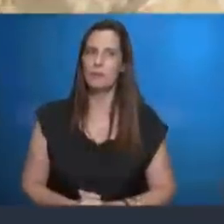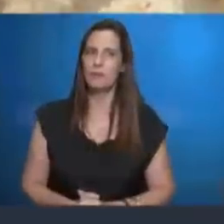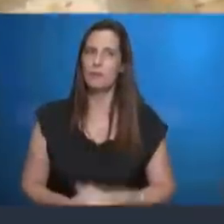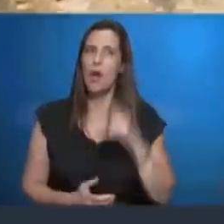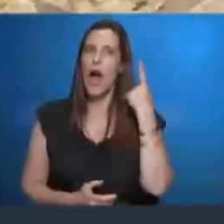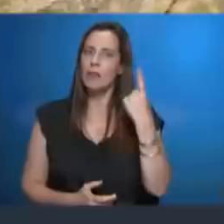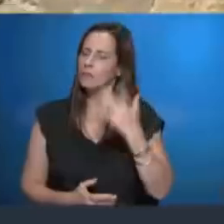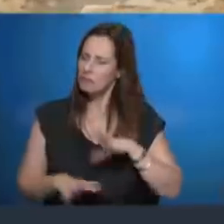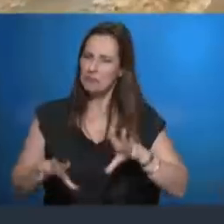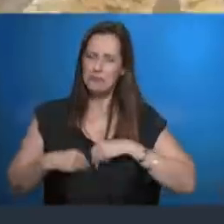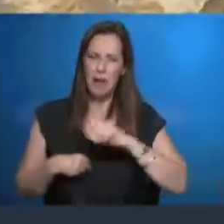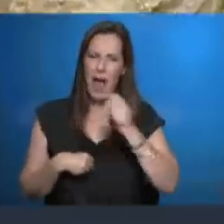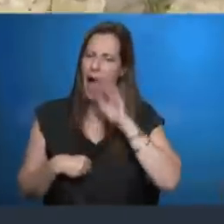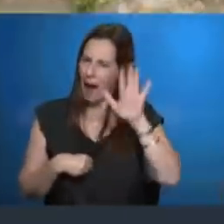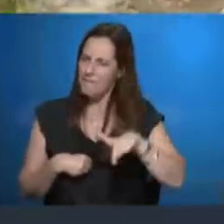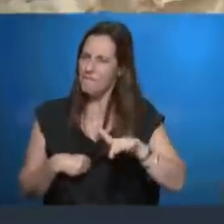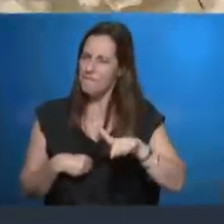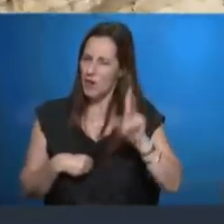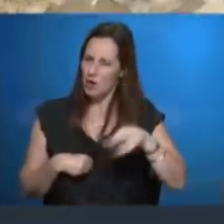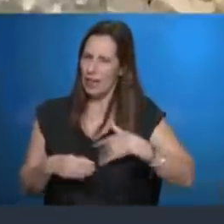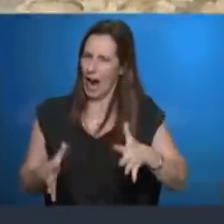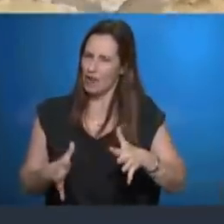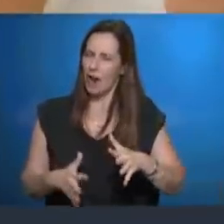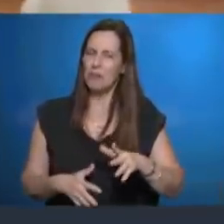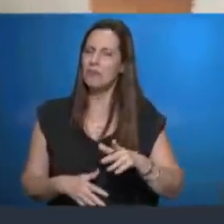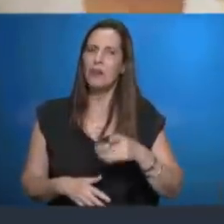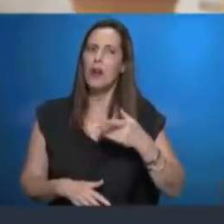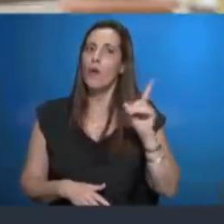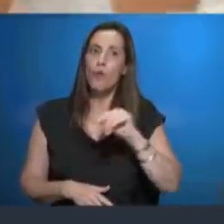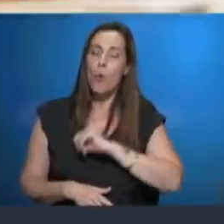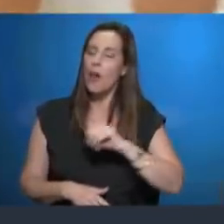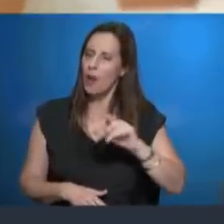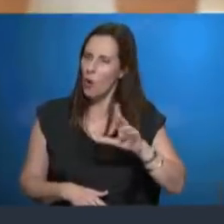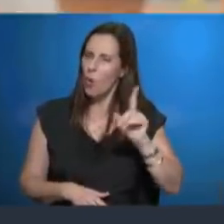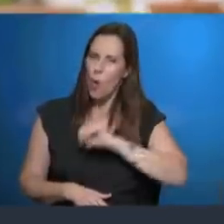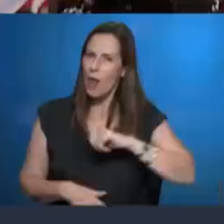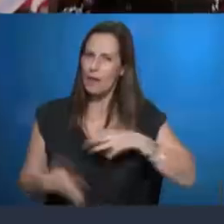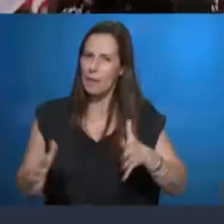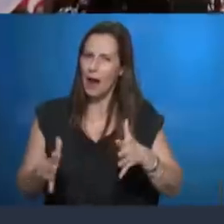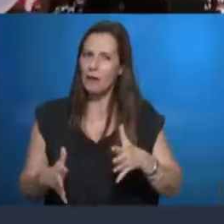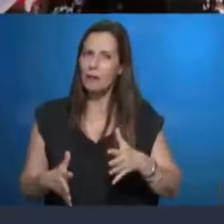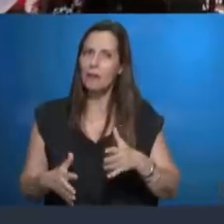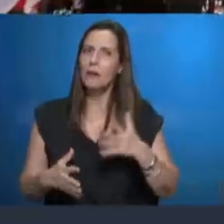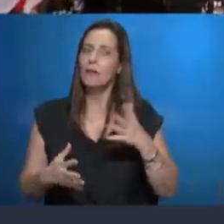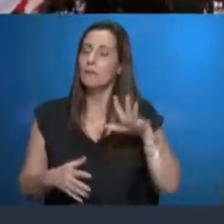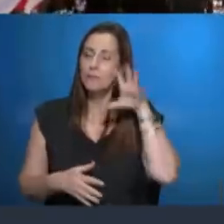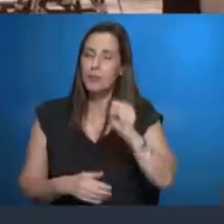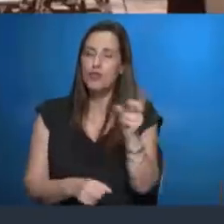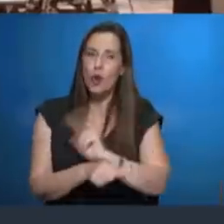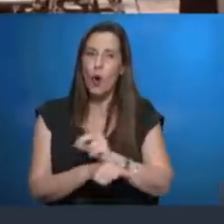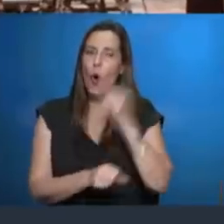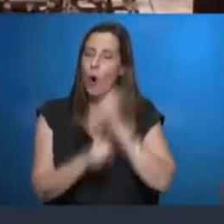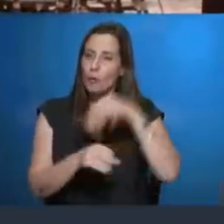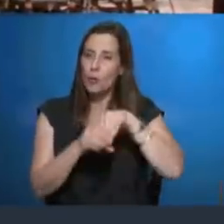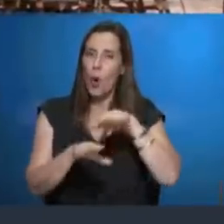יעקב החליט להתראיין בגלוי למרות שחשש, והוא לא הולך לבד עם תחושה של פחד. חושפי שחיתויות עובדים